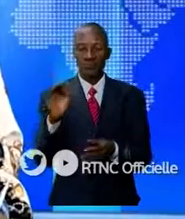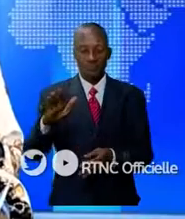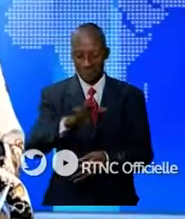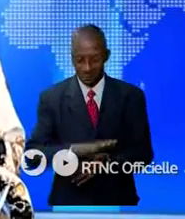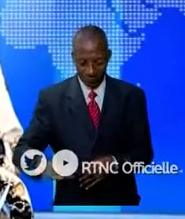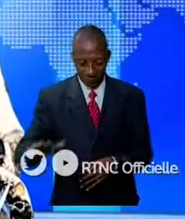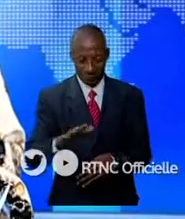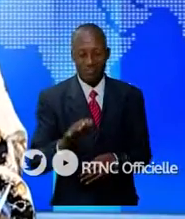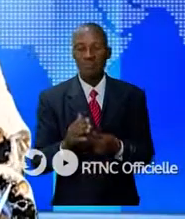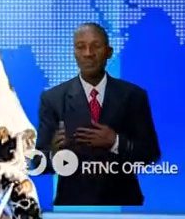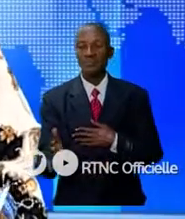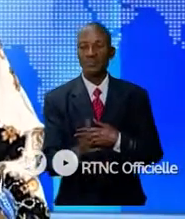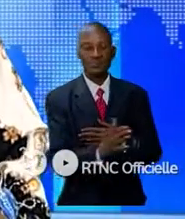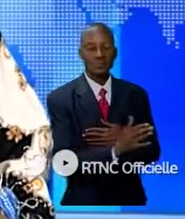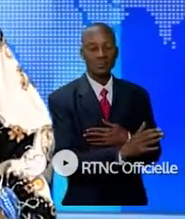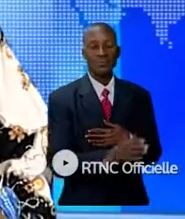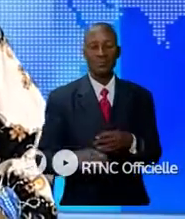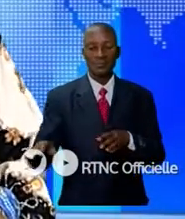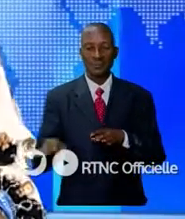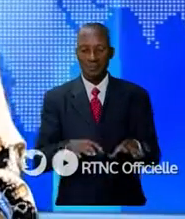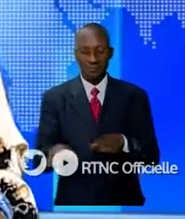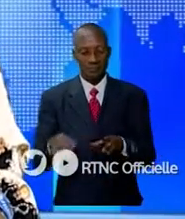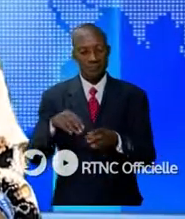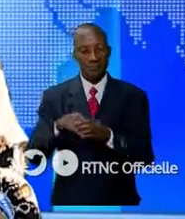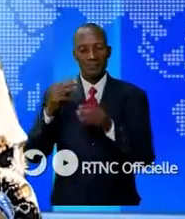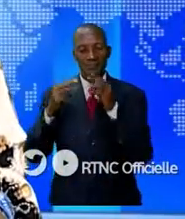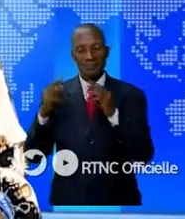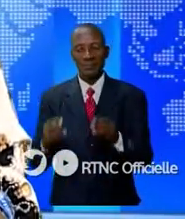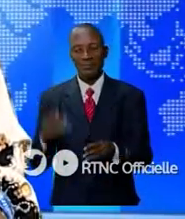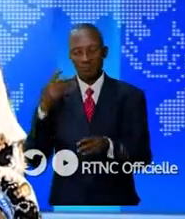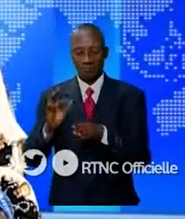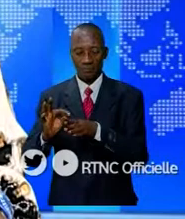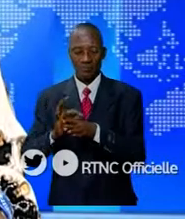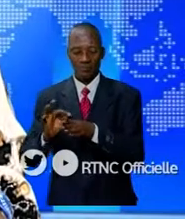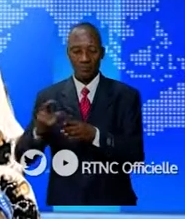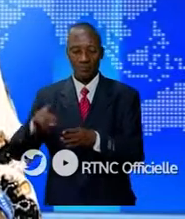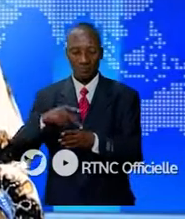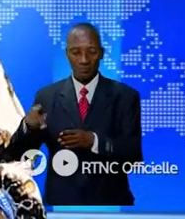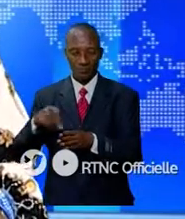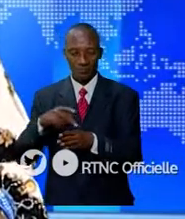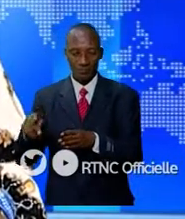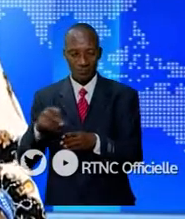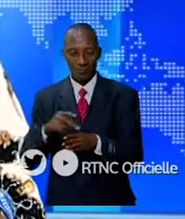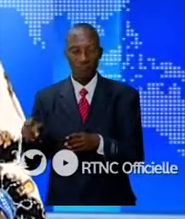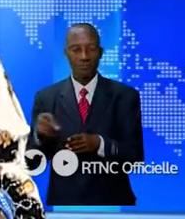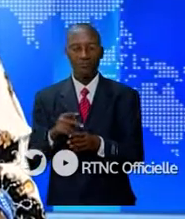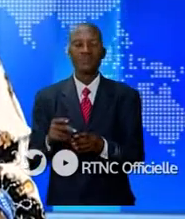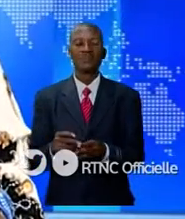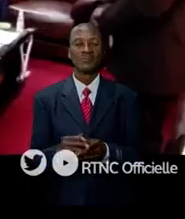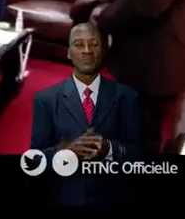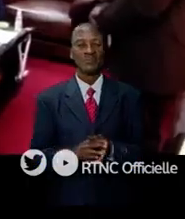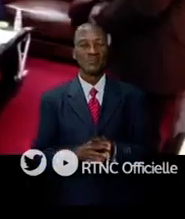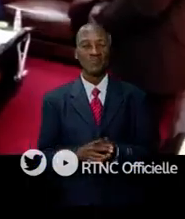nationales. Les activités menées au ministère de la formation professionnelle, des précisions avec Anita